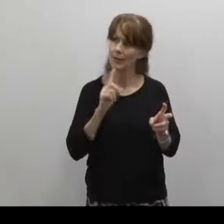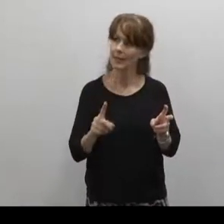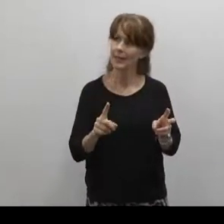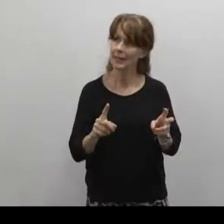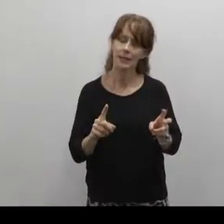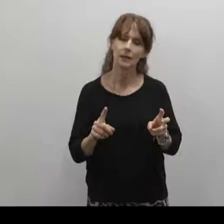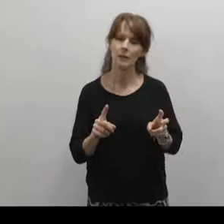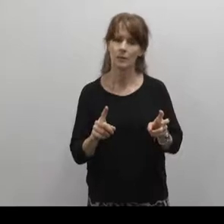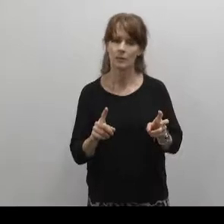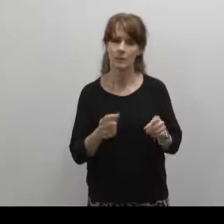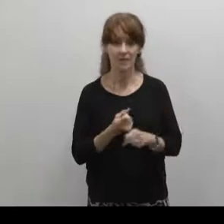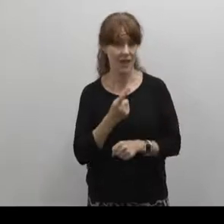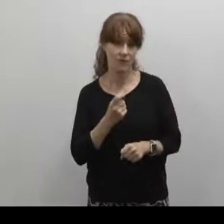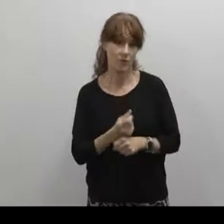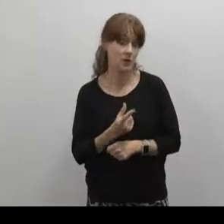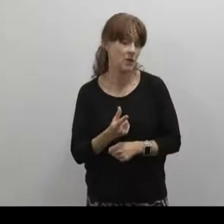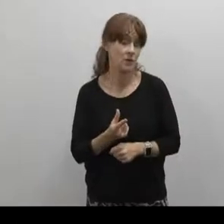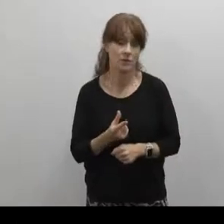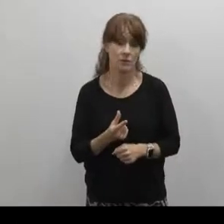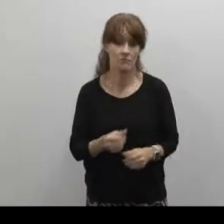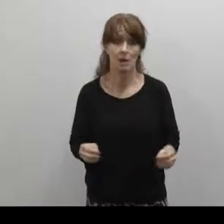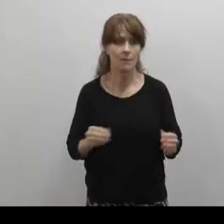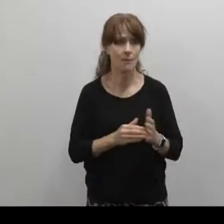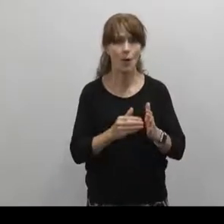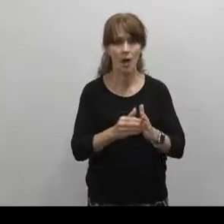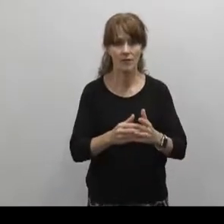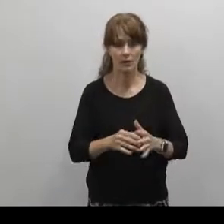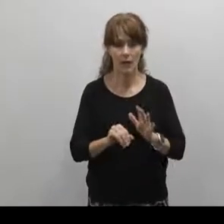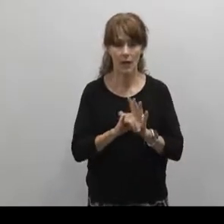carport cái lạnh chấm nọt lan